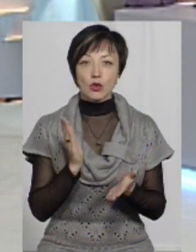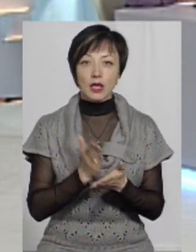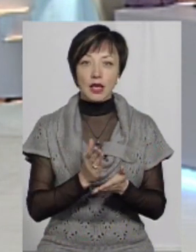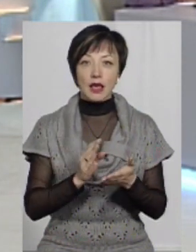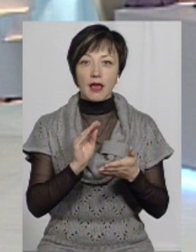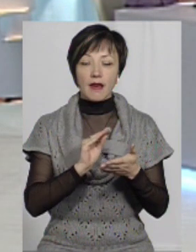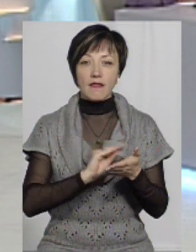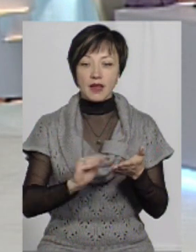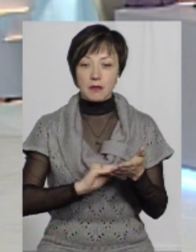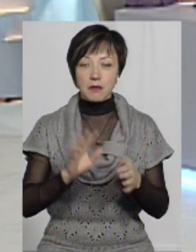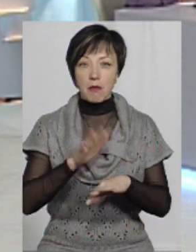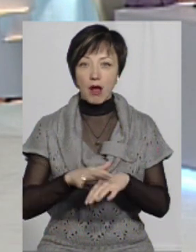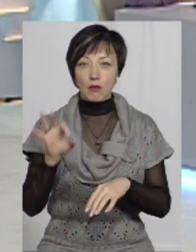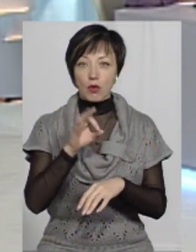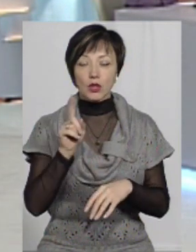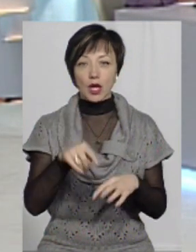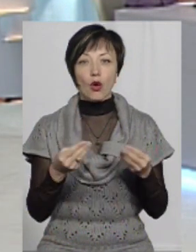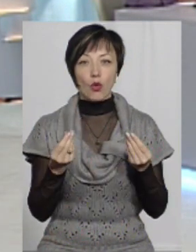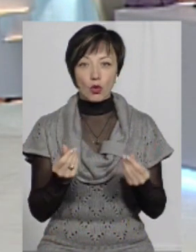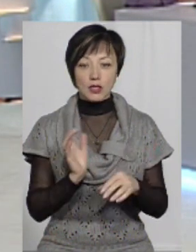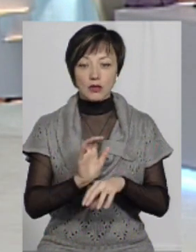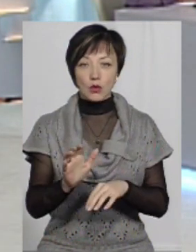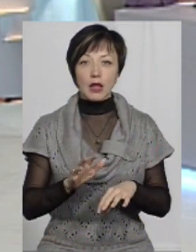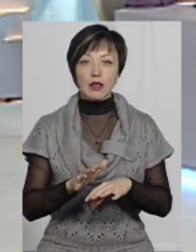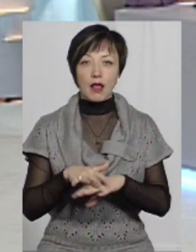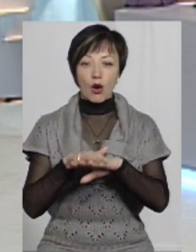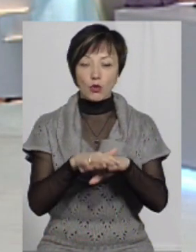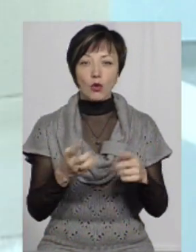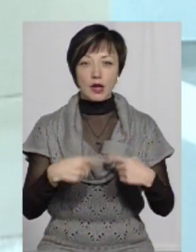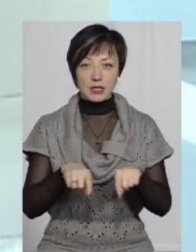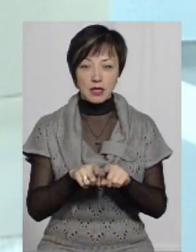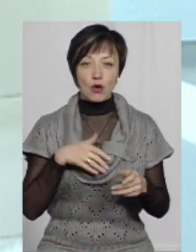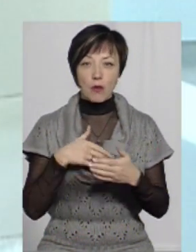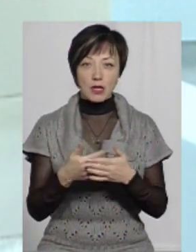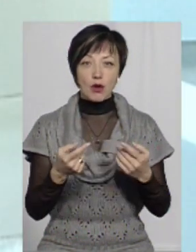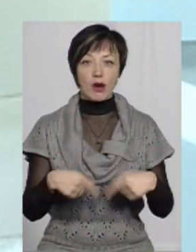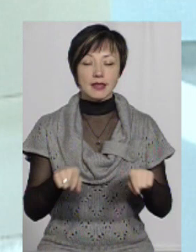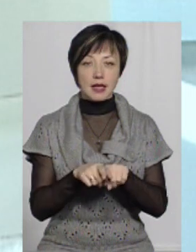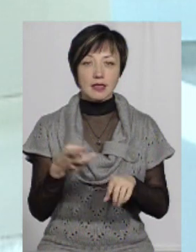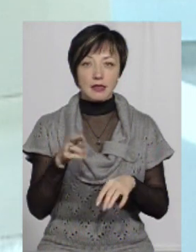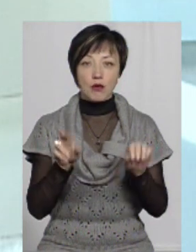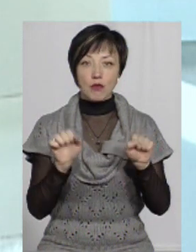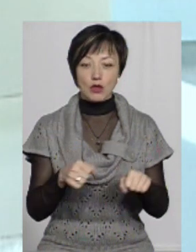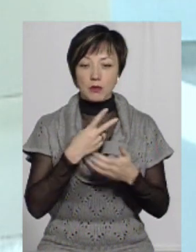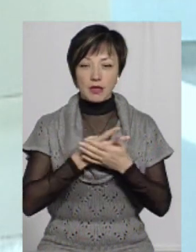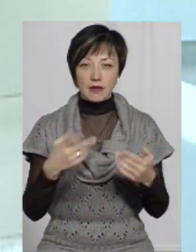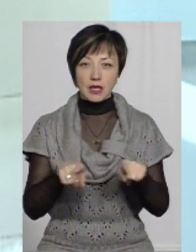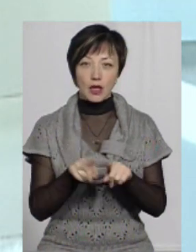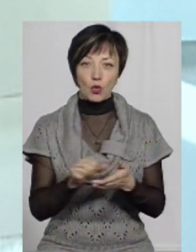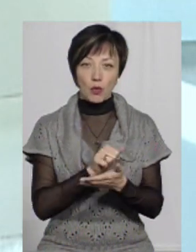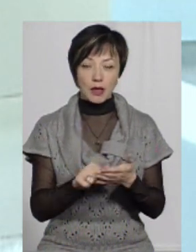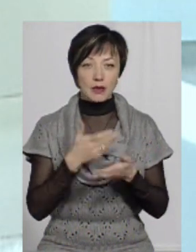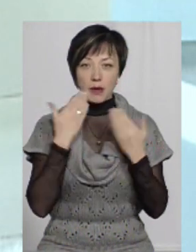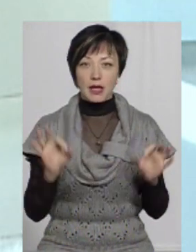є виписки банківські про те, що кошти йдуть на рахунок організації, то громадська організація, вона може пред'явити такі